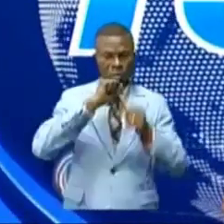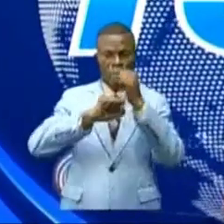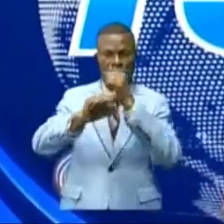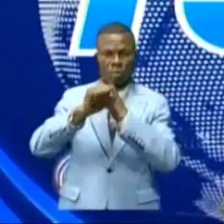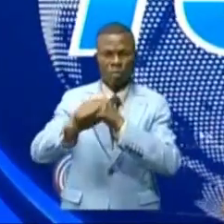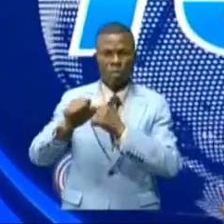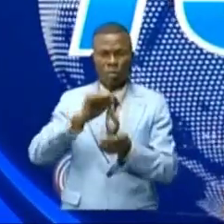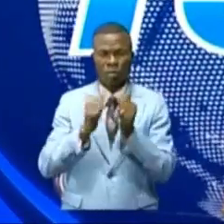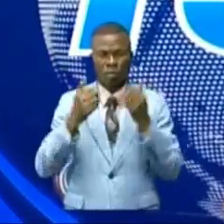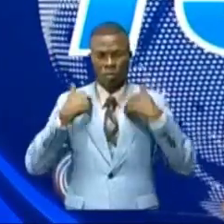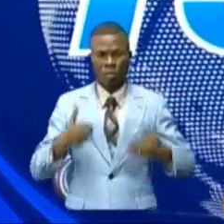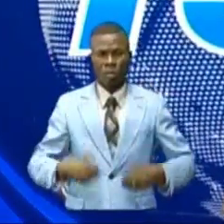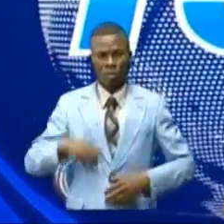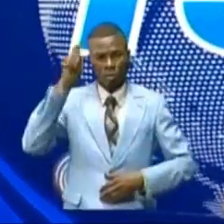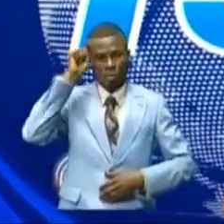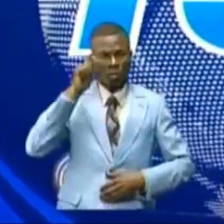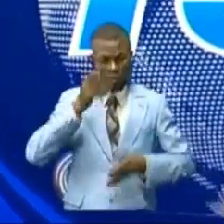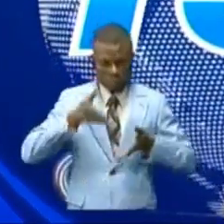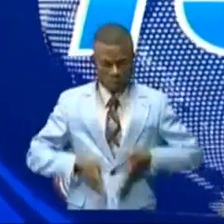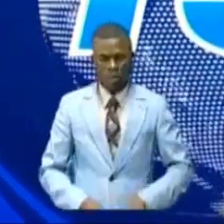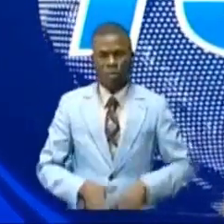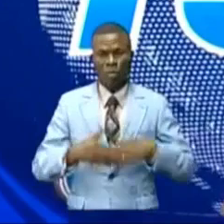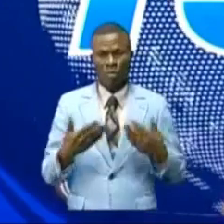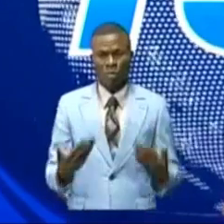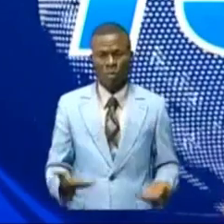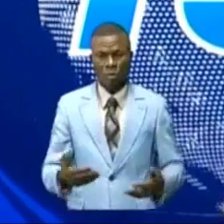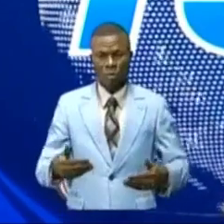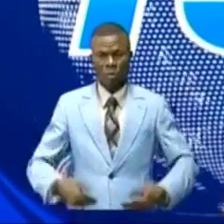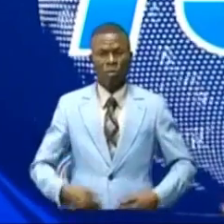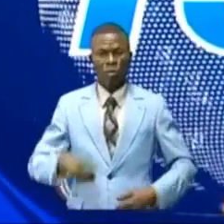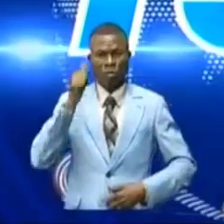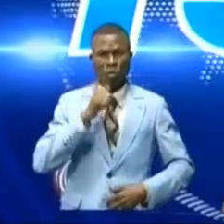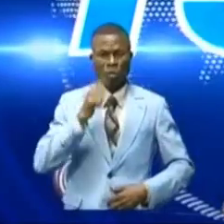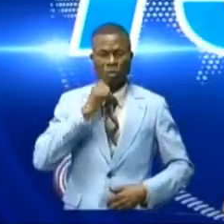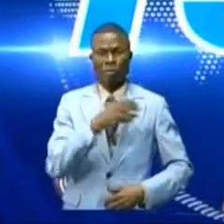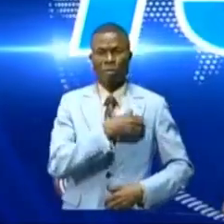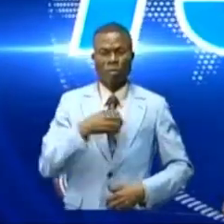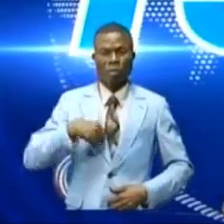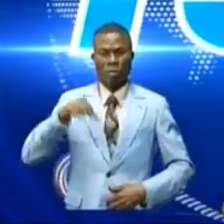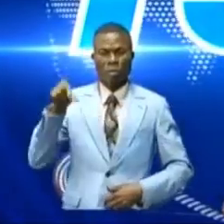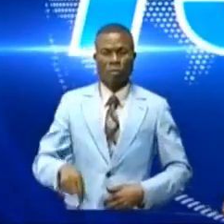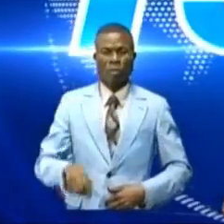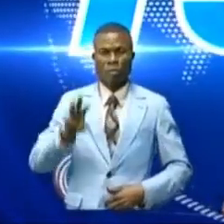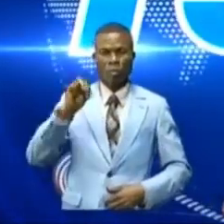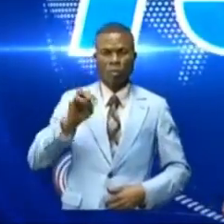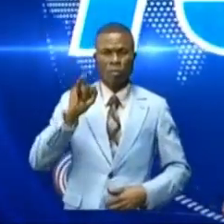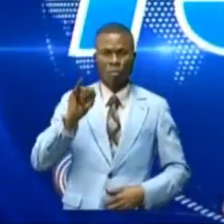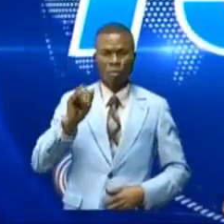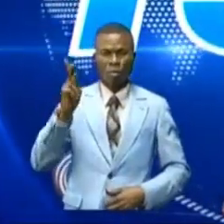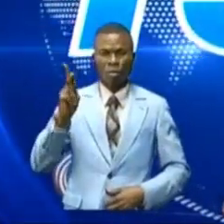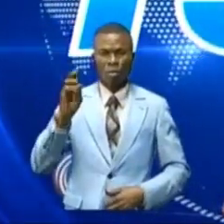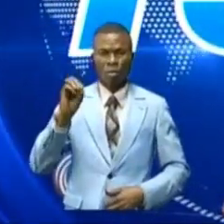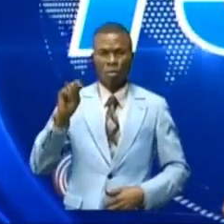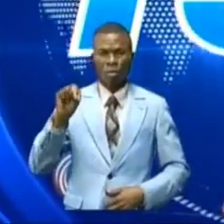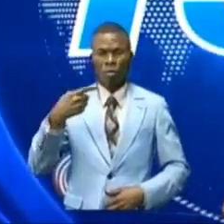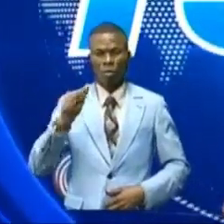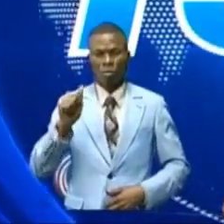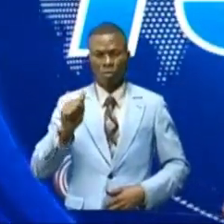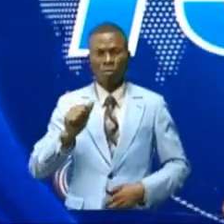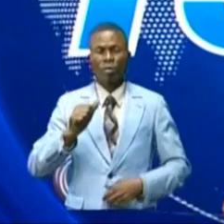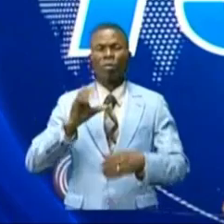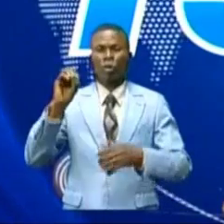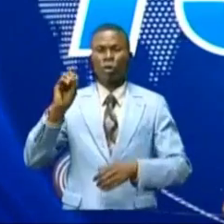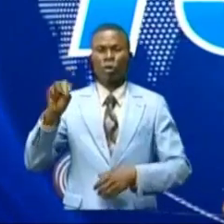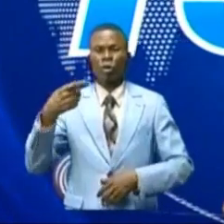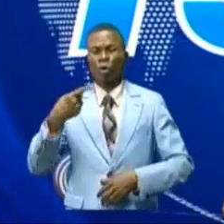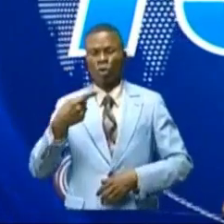Sensibilisation sur la santé sexuelle et reproductive. Les jeunes filles et femmes du quartier Mikonga ont été sensibilisées par l'ONG